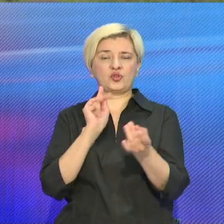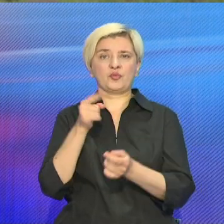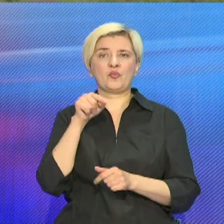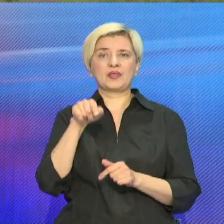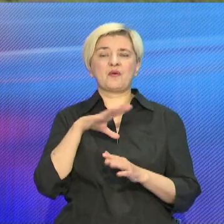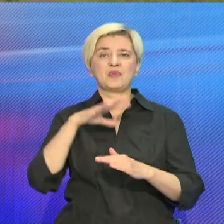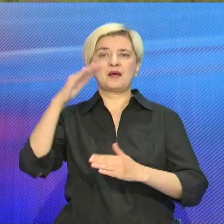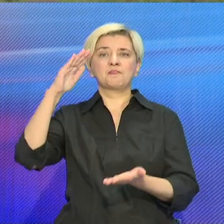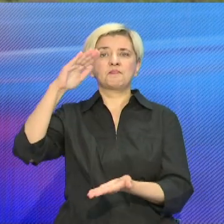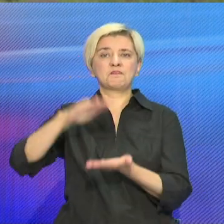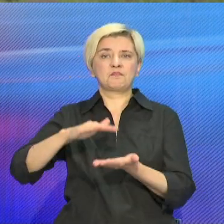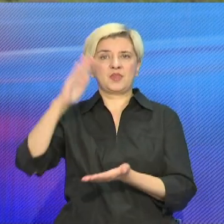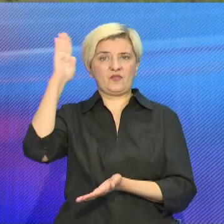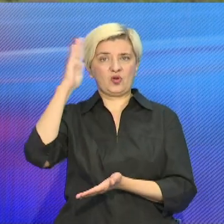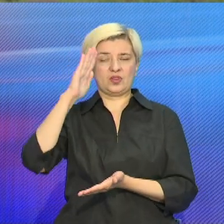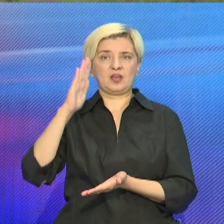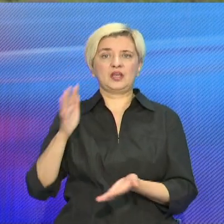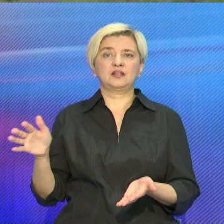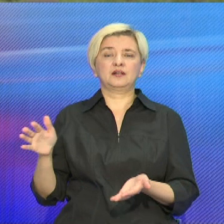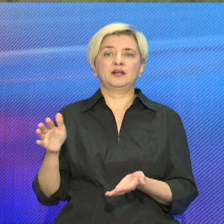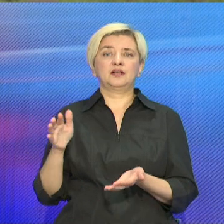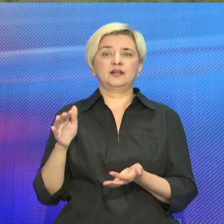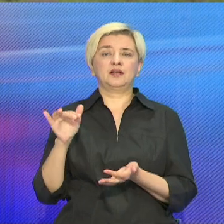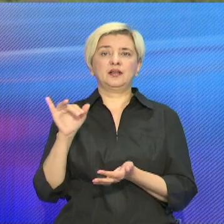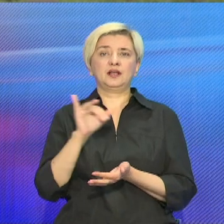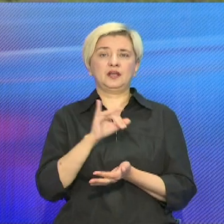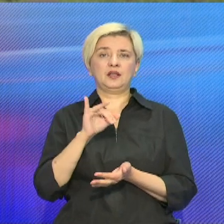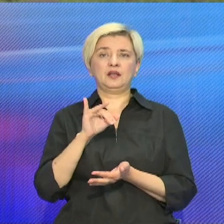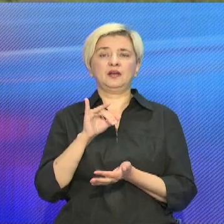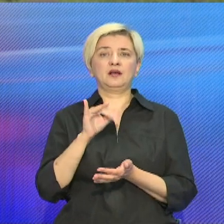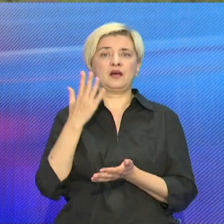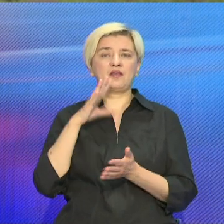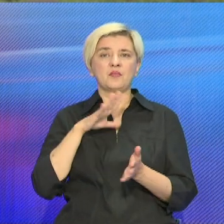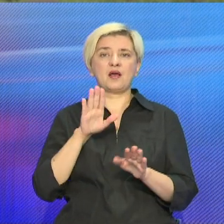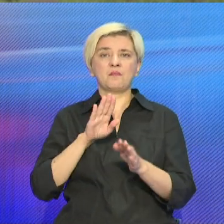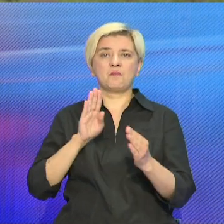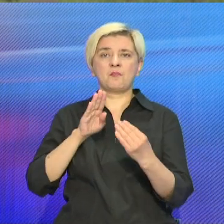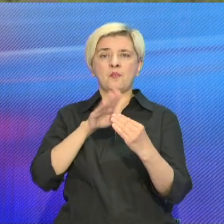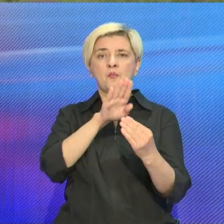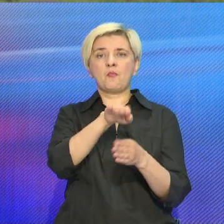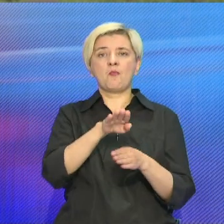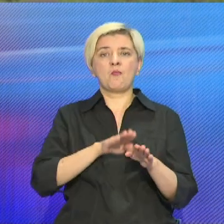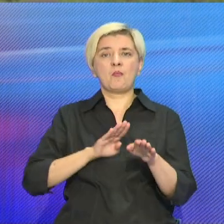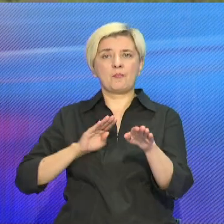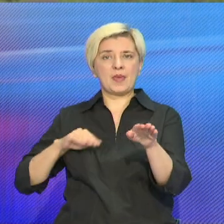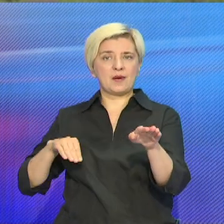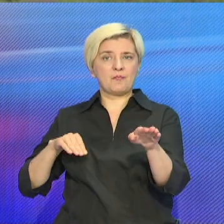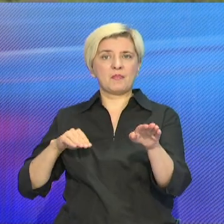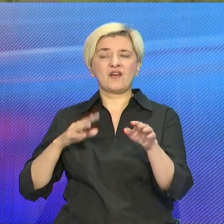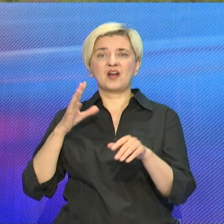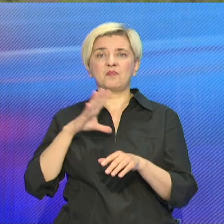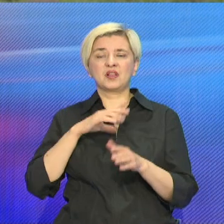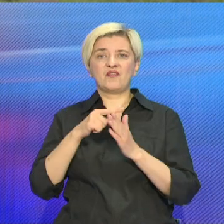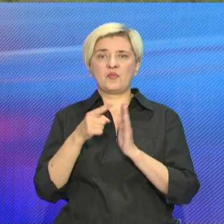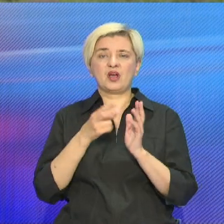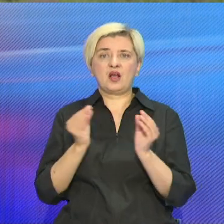очень мелко стало заносы, наносы. Вот перед установкой даже понтонной переправы, когда там очень много вопросов было, как ее поставить, но на тот момент